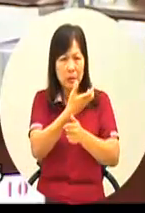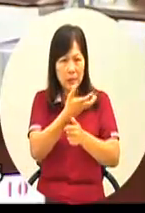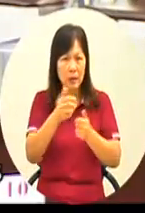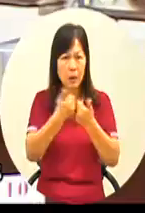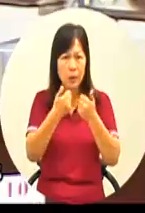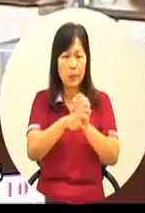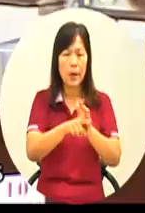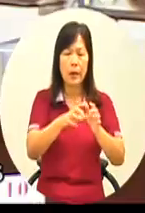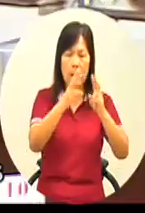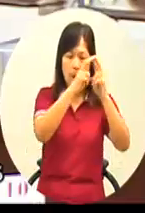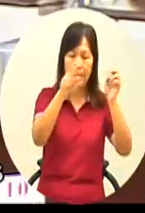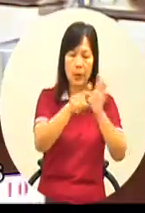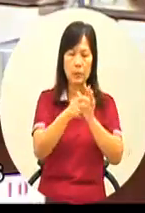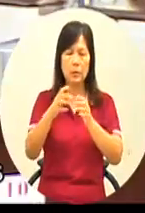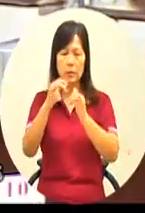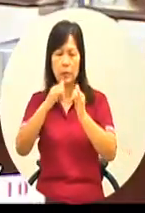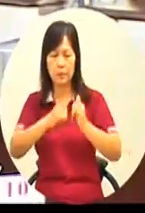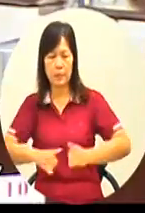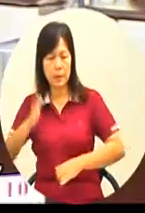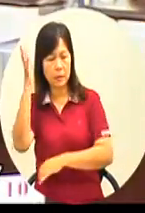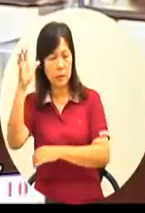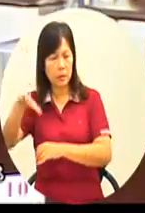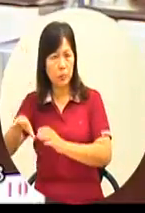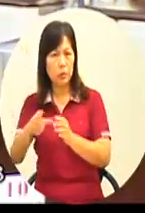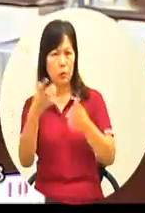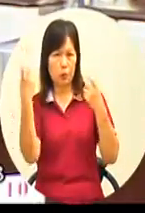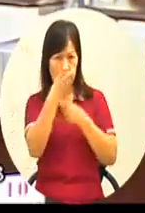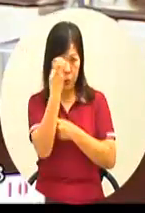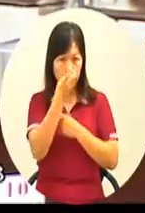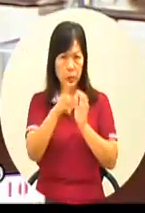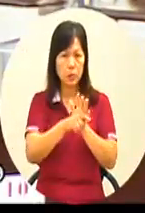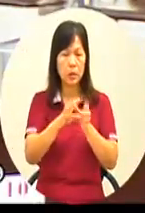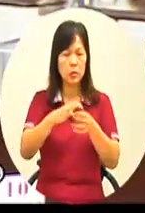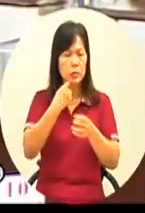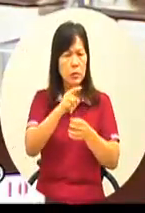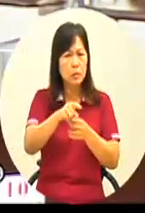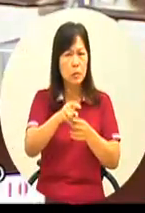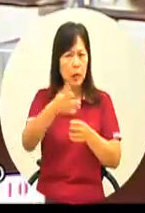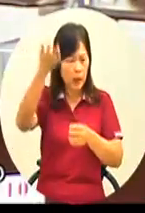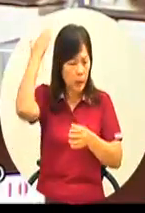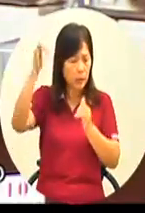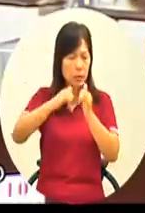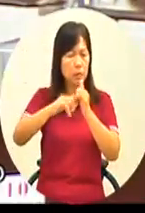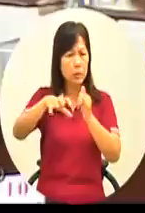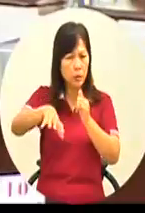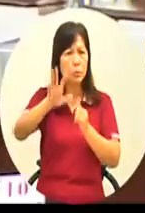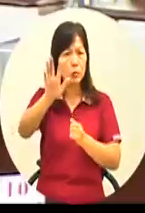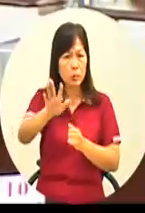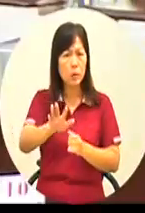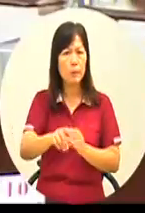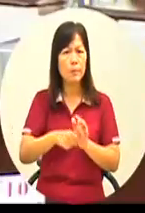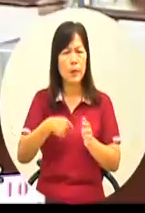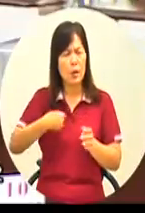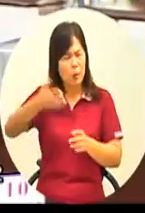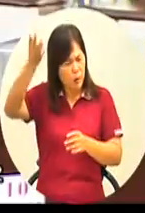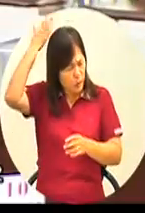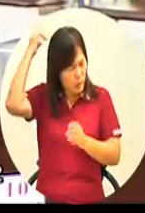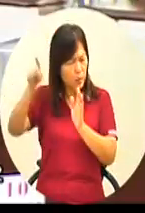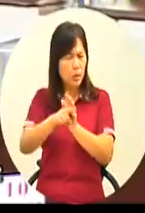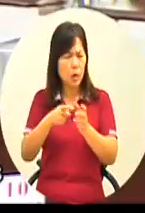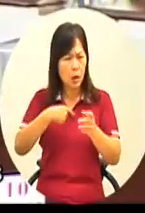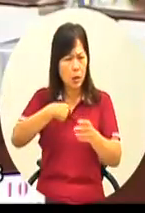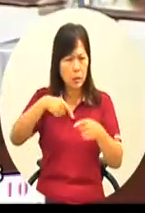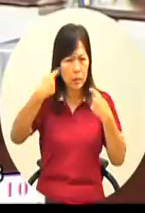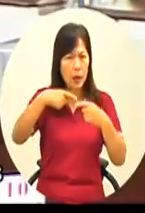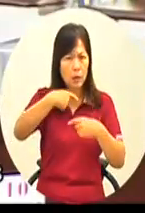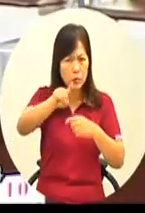政局管的嘛，对不对？啊，你较早小局嘛，但是咧，伊附带对不对？之前机关是小局的嘛，我还记得咱走南埔来西角下